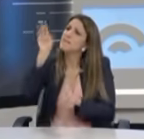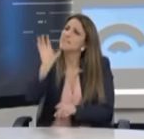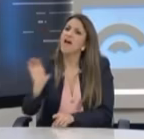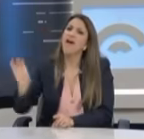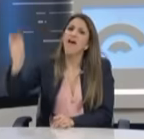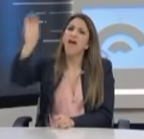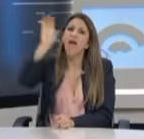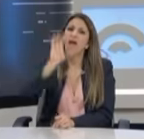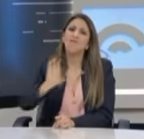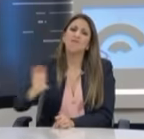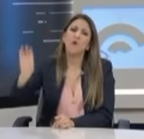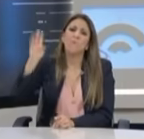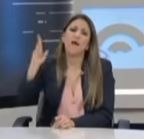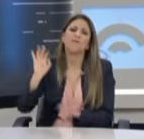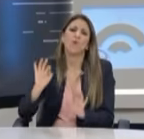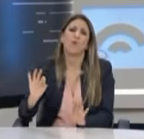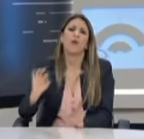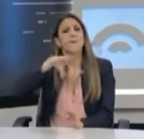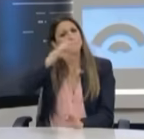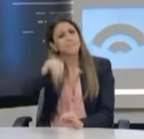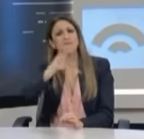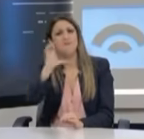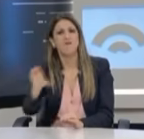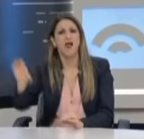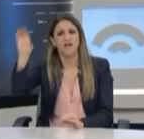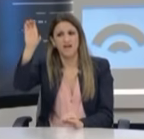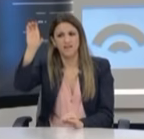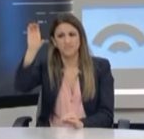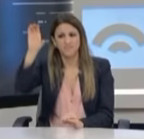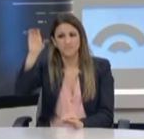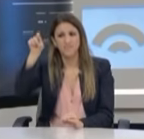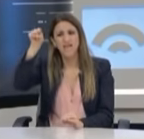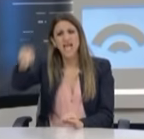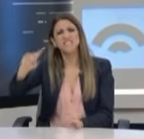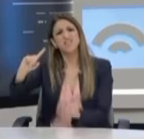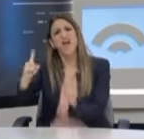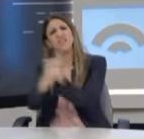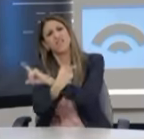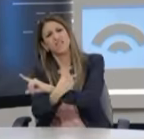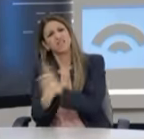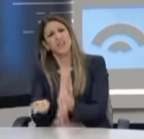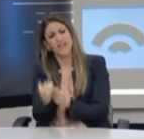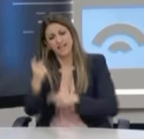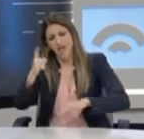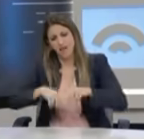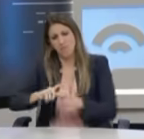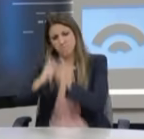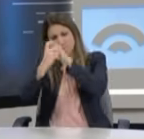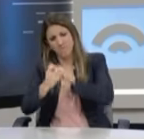Βαλκάνια. Κατορθώσατε με όλα αυτά τα τερτύπια να την κάνετε μια βαλκανική χώρα στην Ευρώπη.